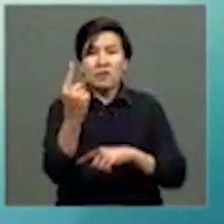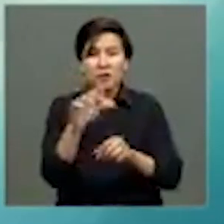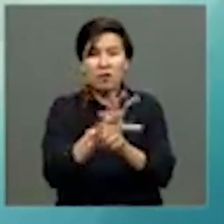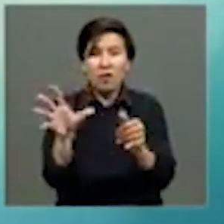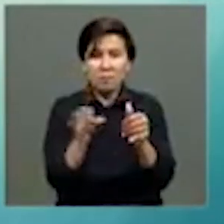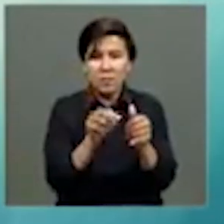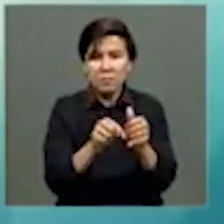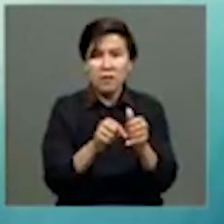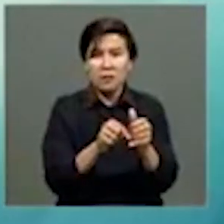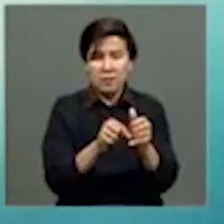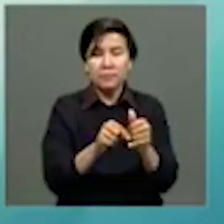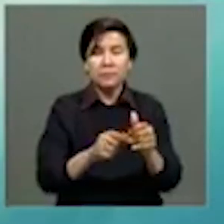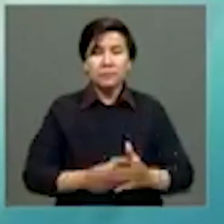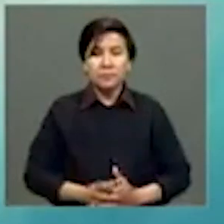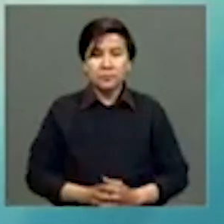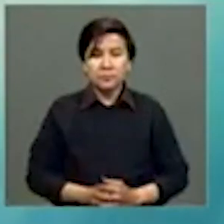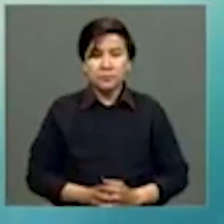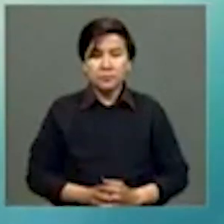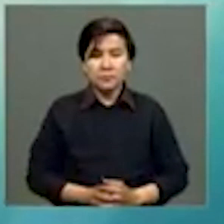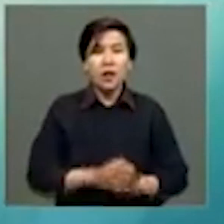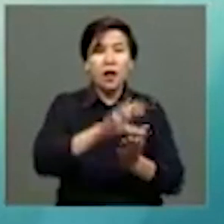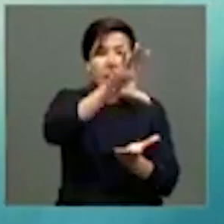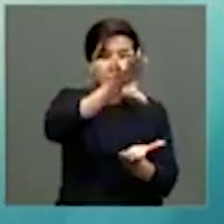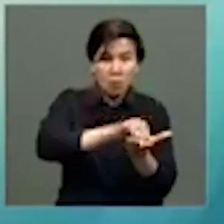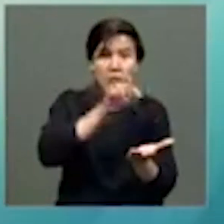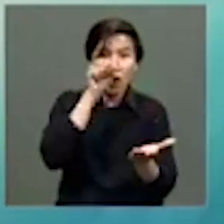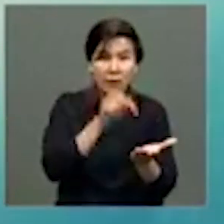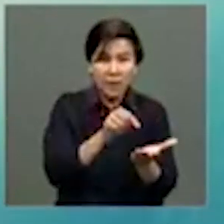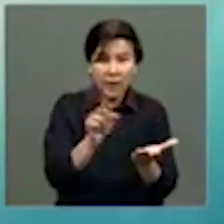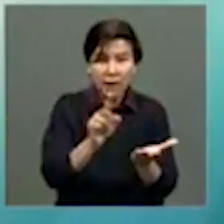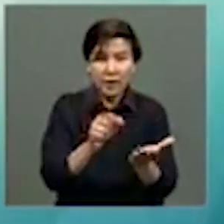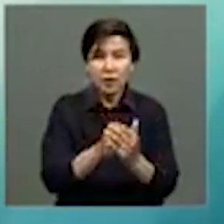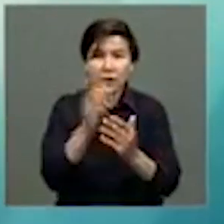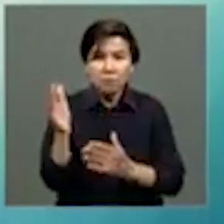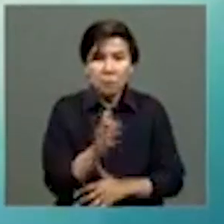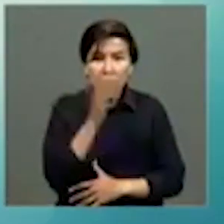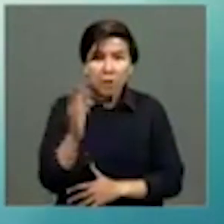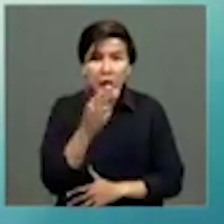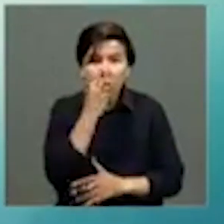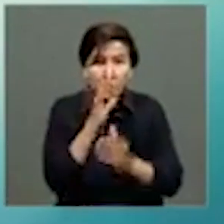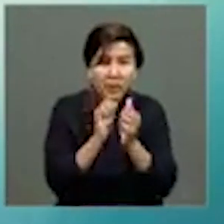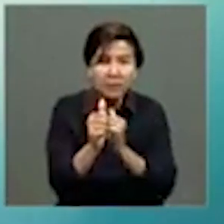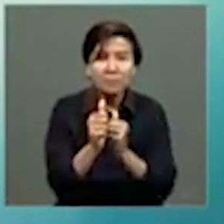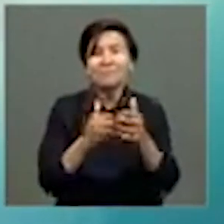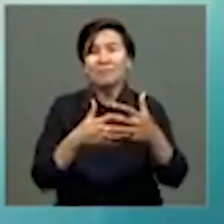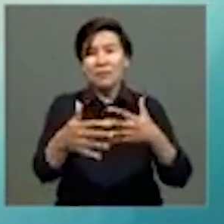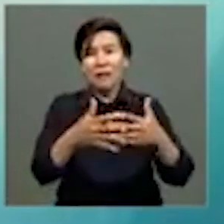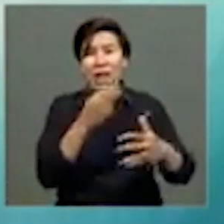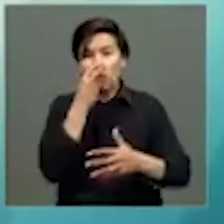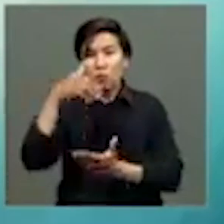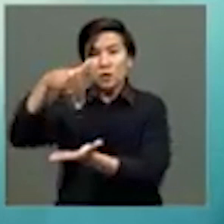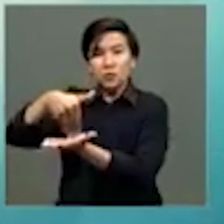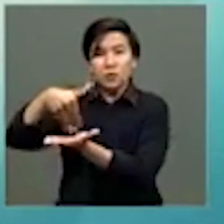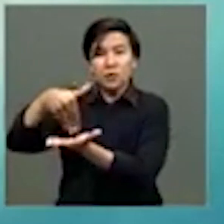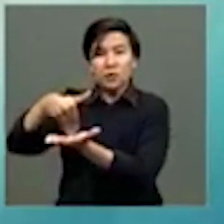สด้วยนะคะแล้วก็ข้อมูลเหล่านี้นะคะถ้าทุกท่านบอกว่าผ่านเร็วเกินไปดูไม่ทันไปติดตามได้ค่ะที่ศูนย์ข้อมูล